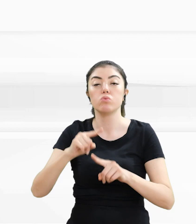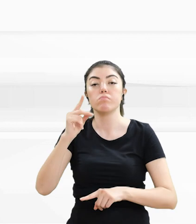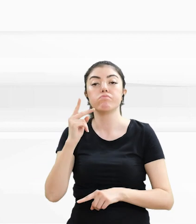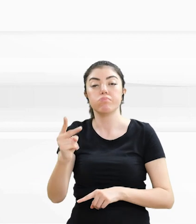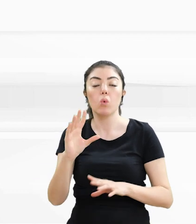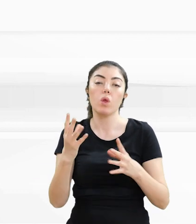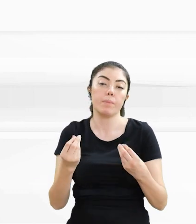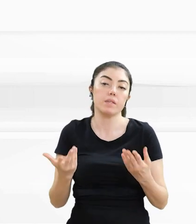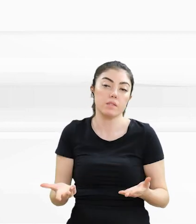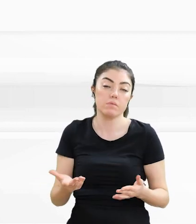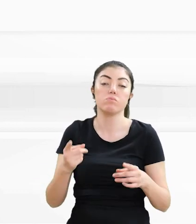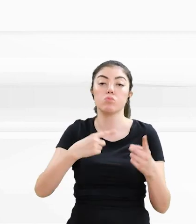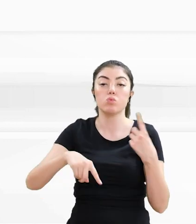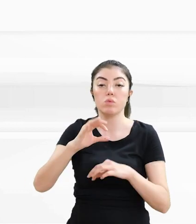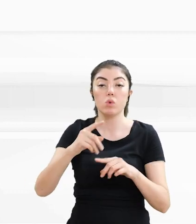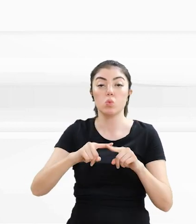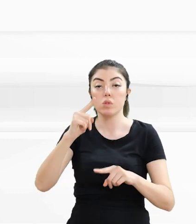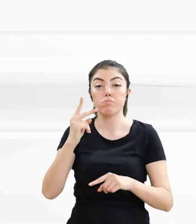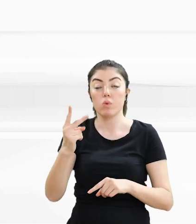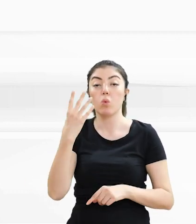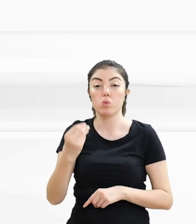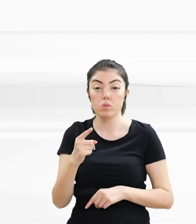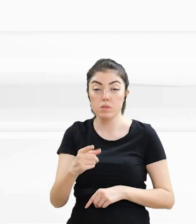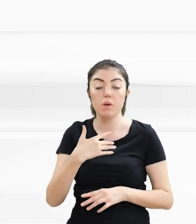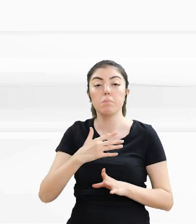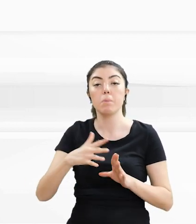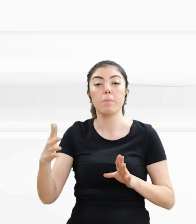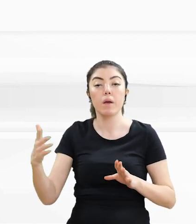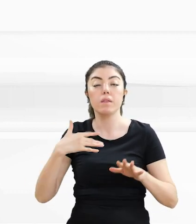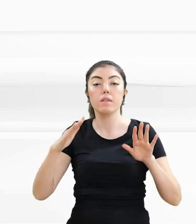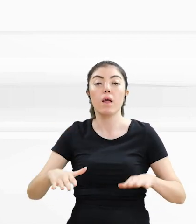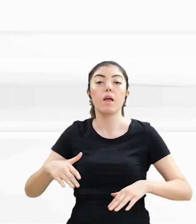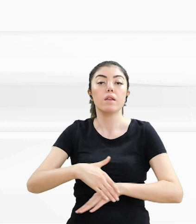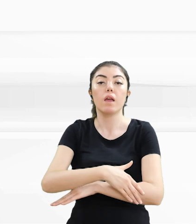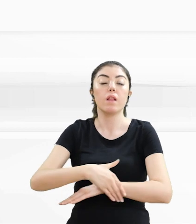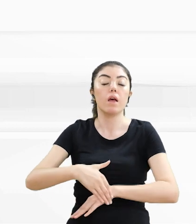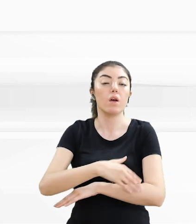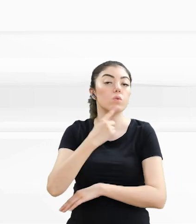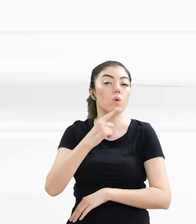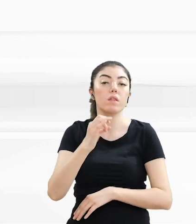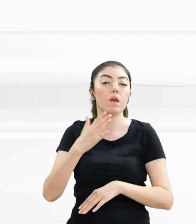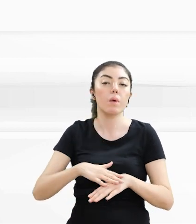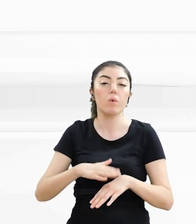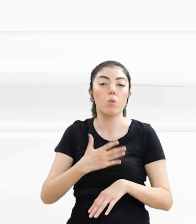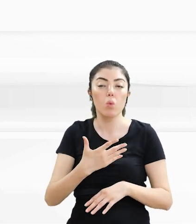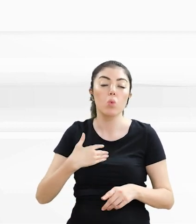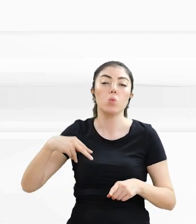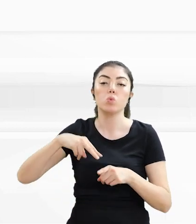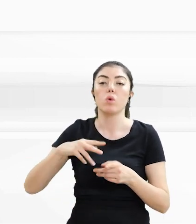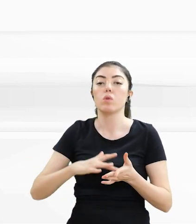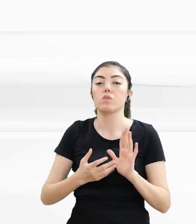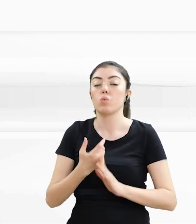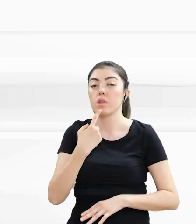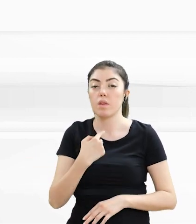kenar yüksekliği ait olabilir Eğer bunlar yüksekliğe aitse diğer kalan kenarlar sana oluşturacak